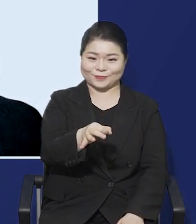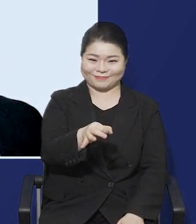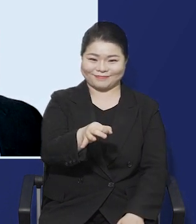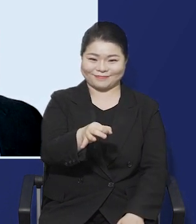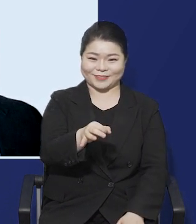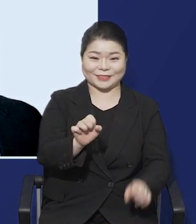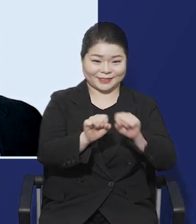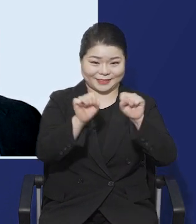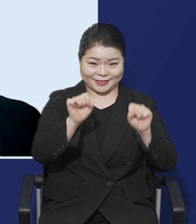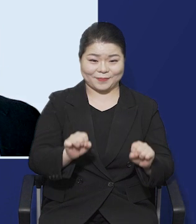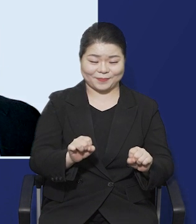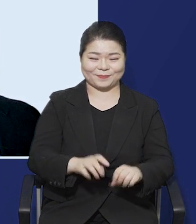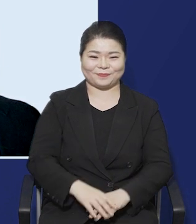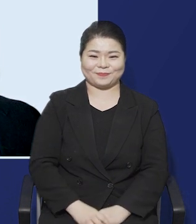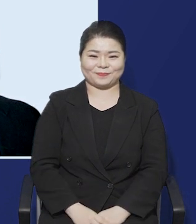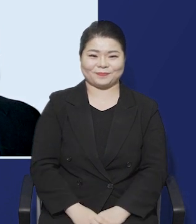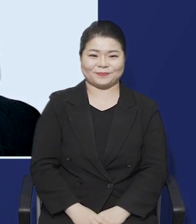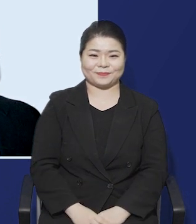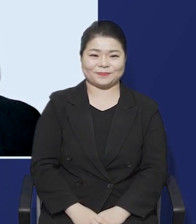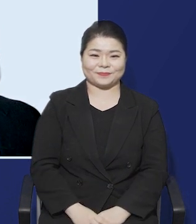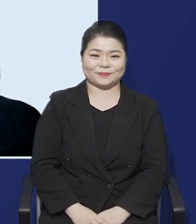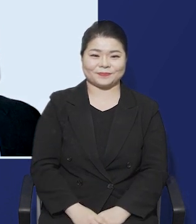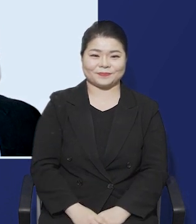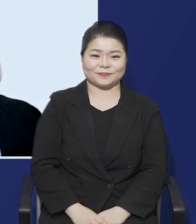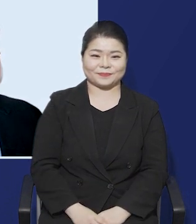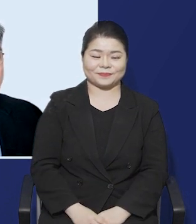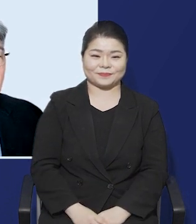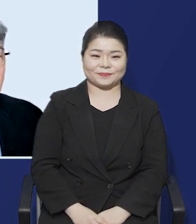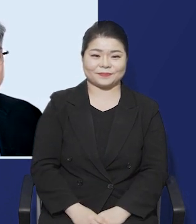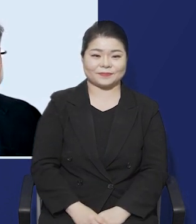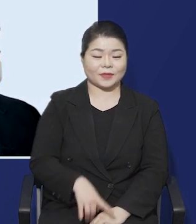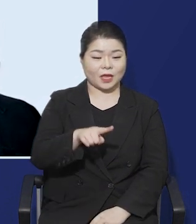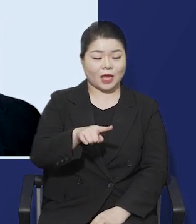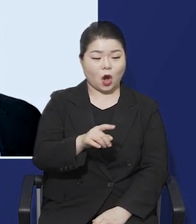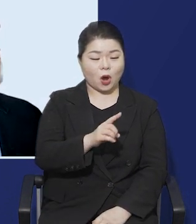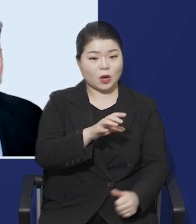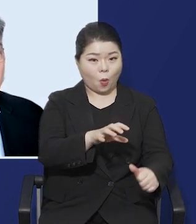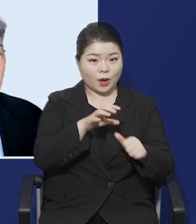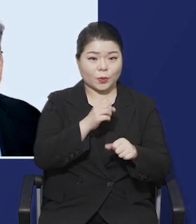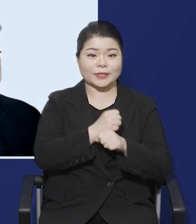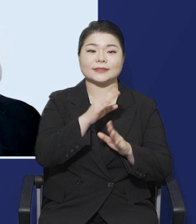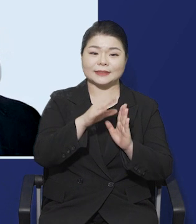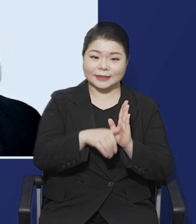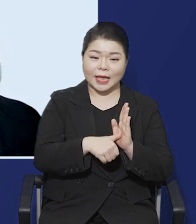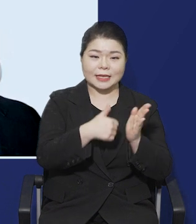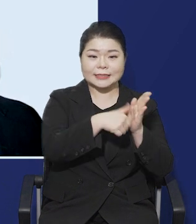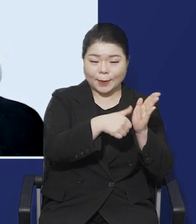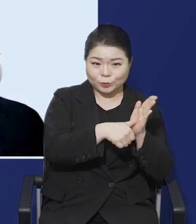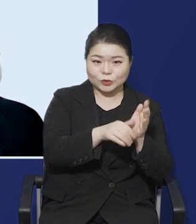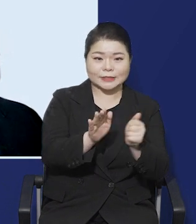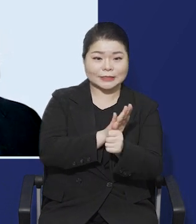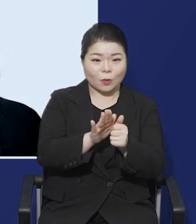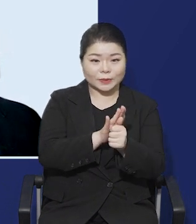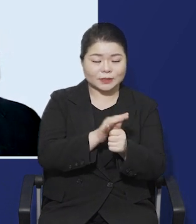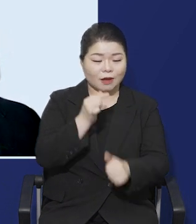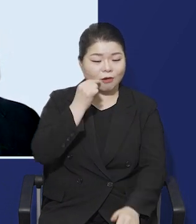그런 마케팅 방법입니다. 이러한 디지털 마케팅을 활용하게 되면은 제품과